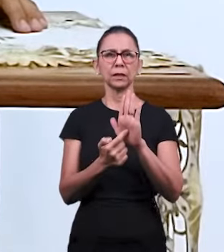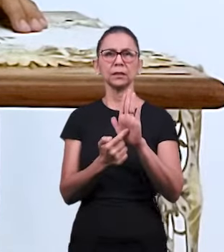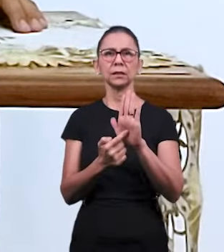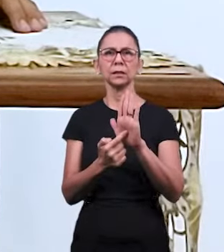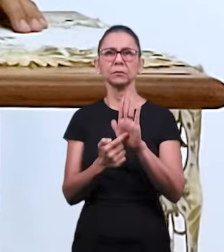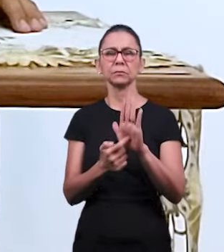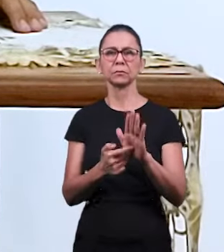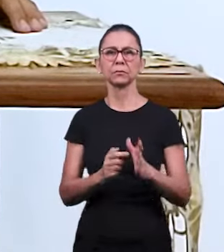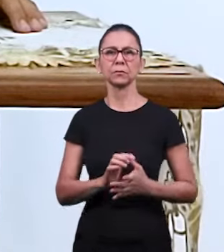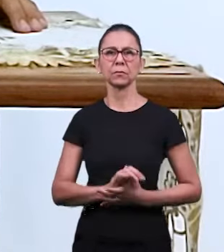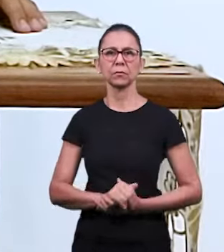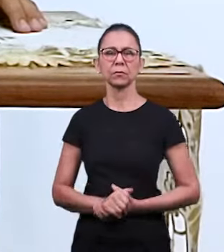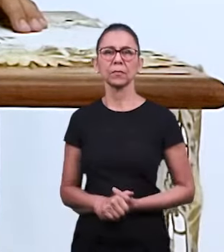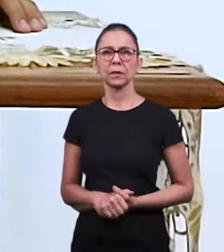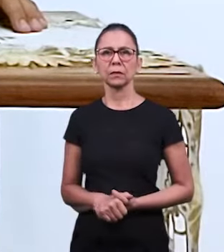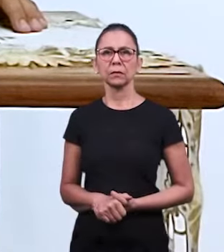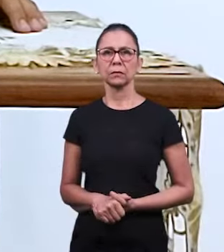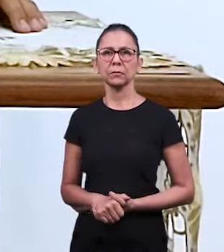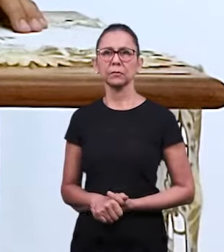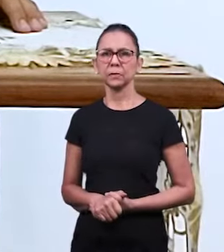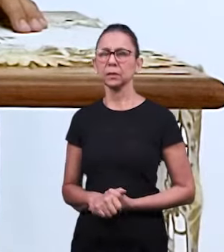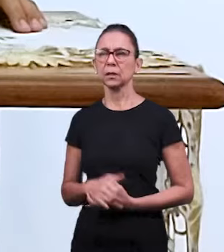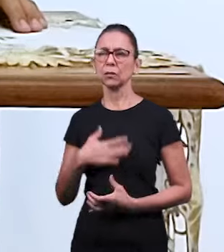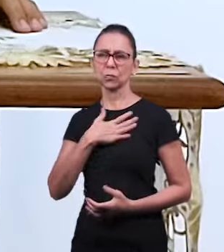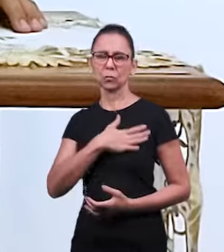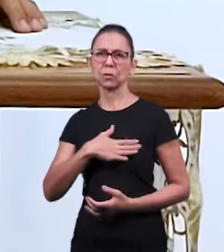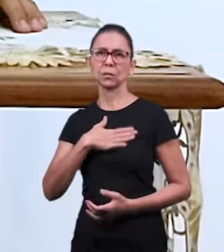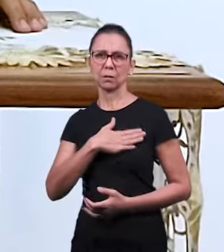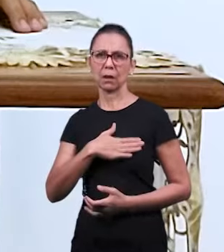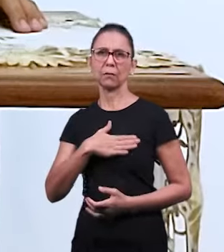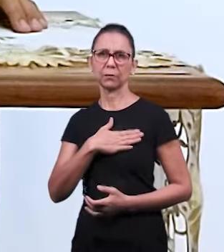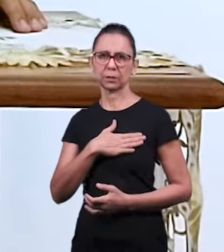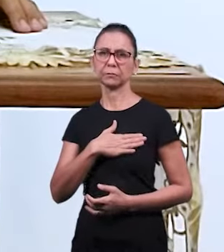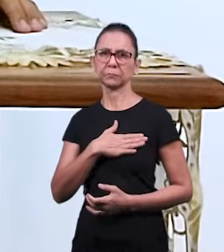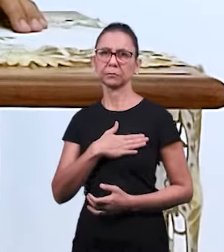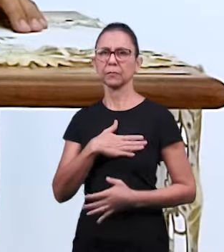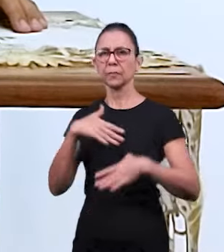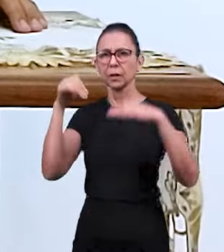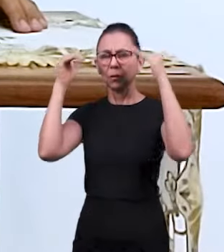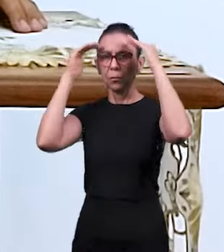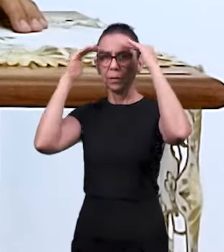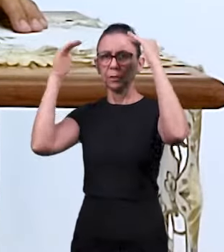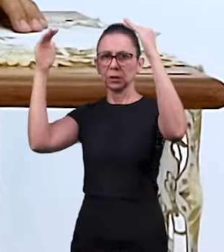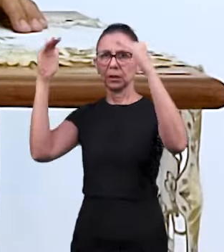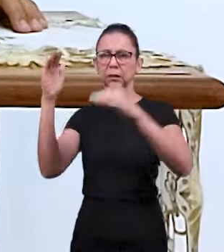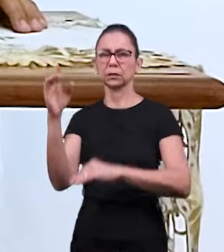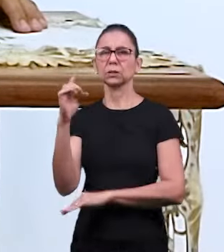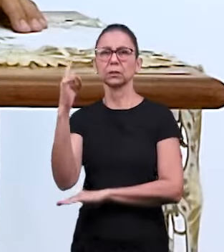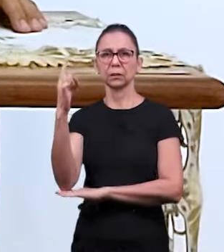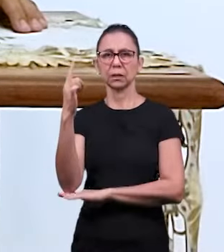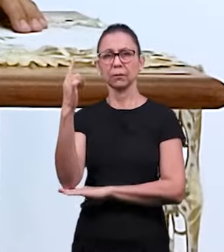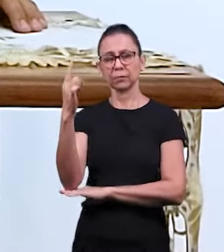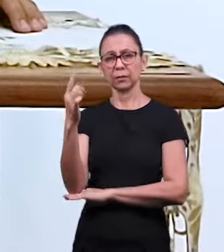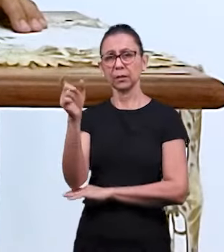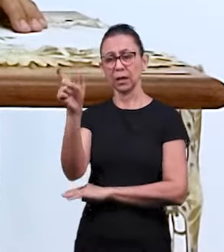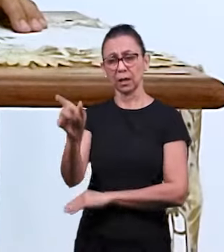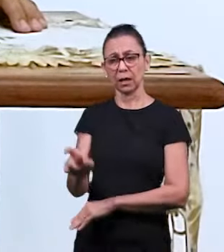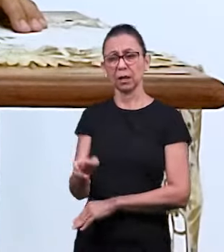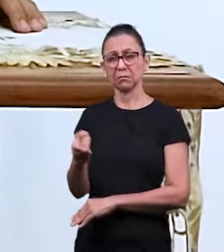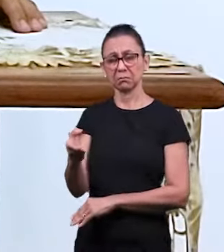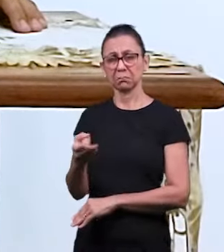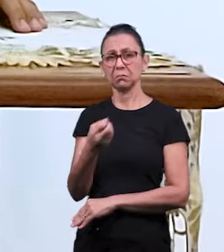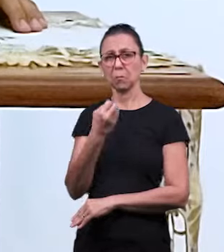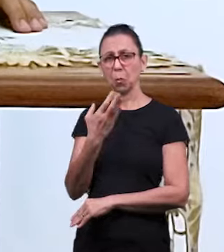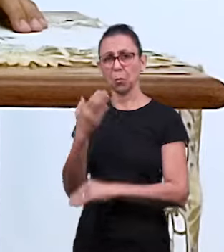человеком, которого Бог считал по сердцу своему. Он сам сказал, нашел я Давида, мужа